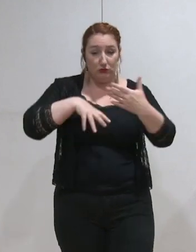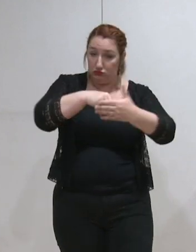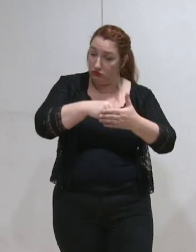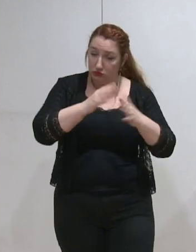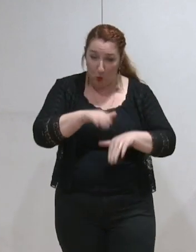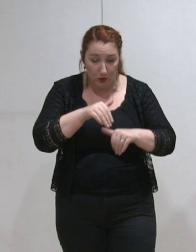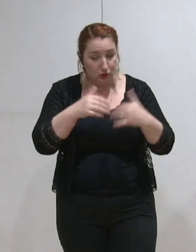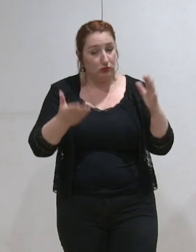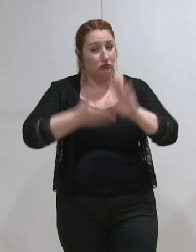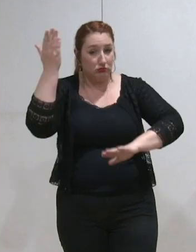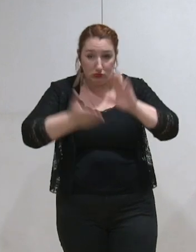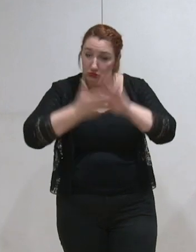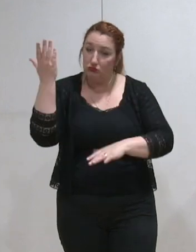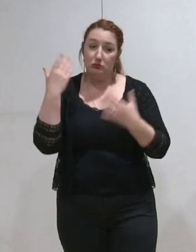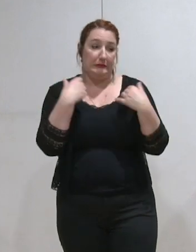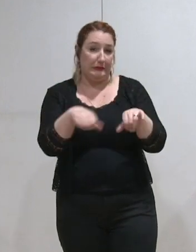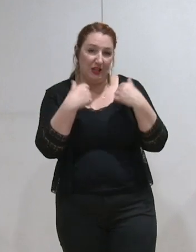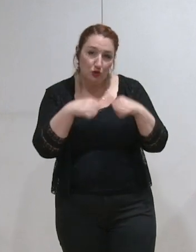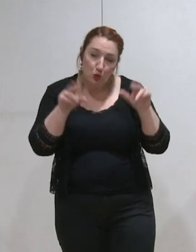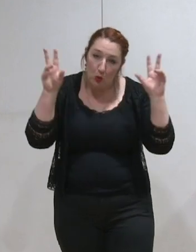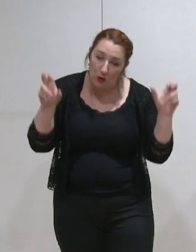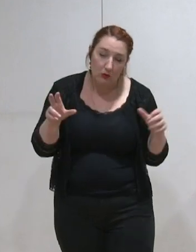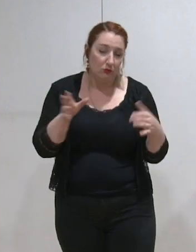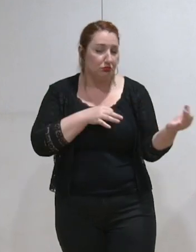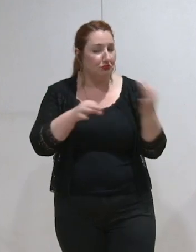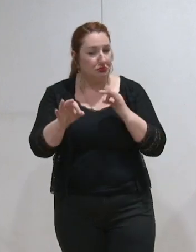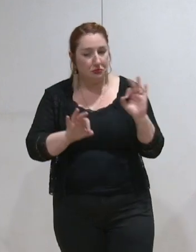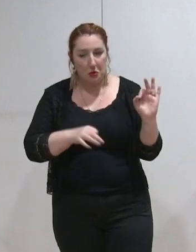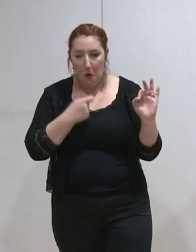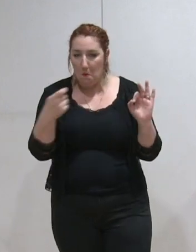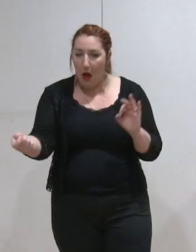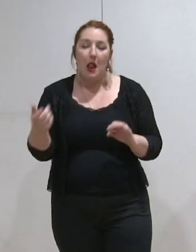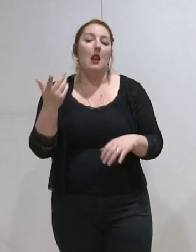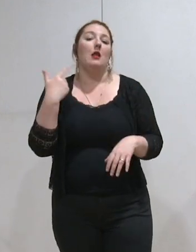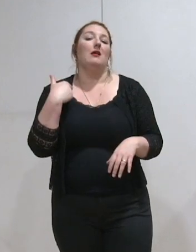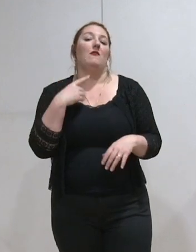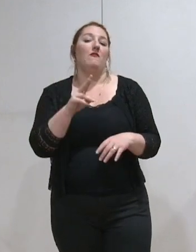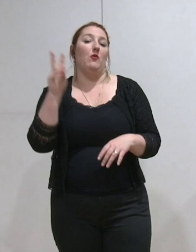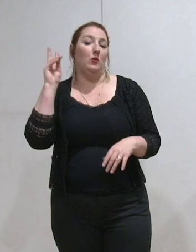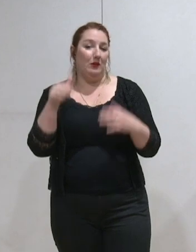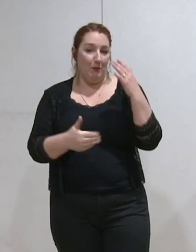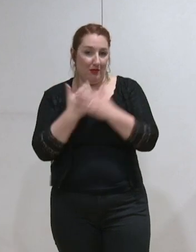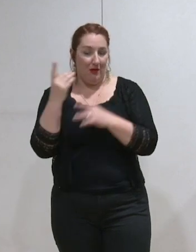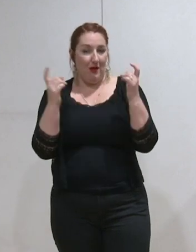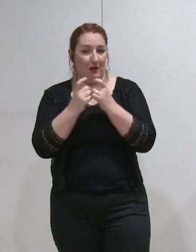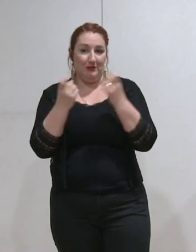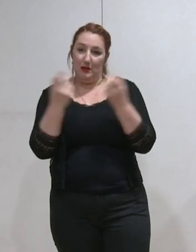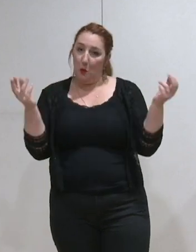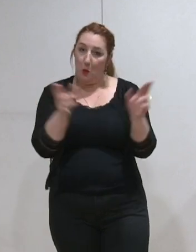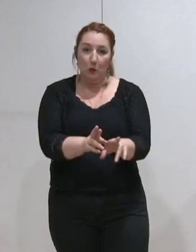séjours se déroulent également normalement l'électricité a été rétablie vendredi matin suite à l'intervention de